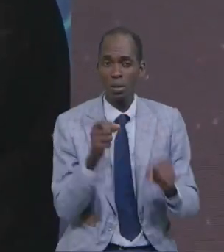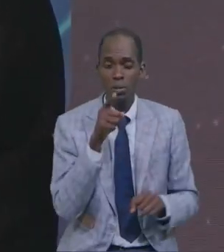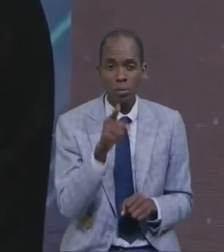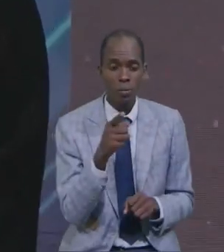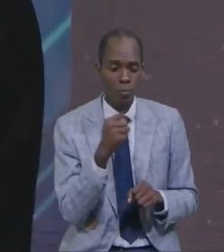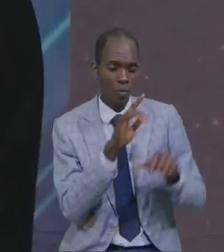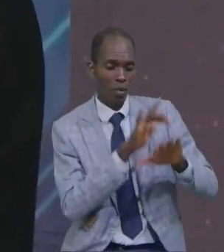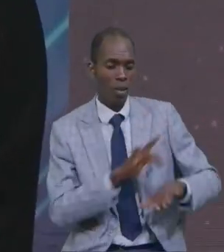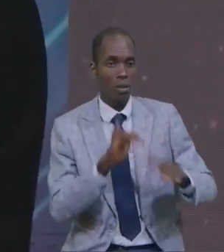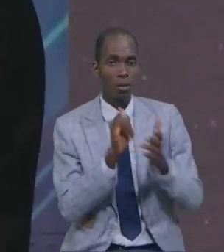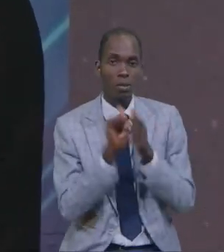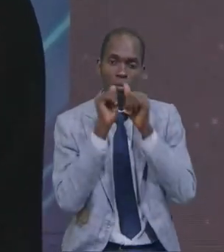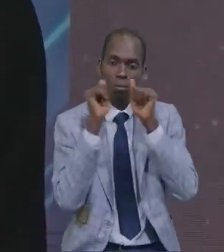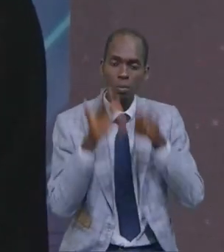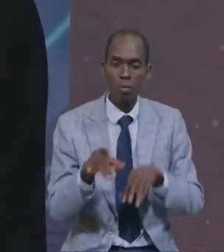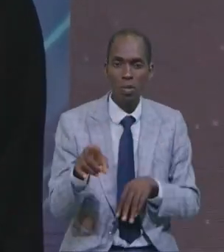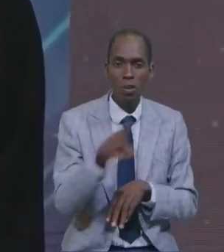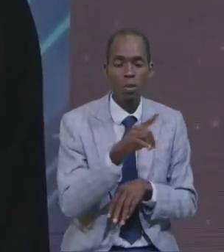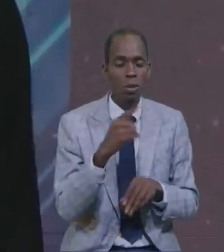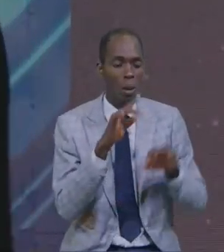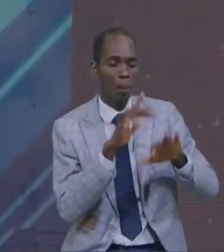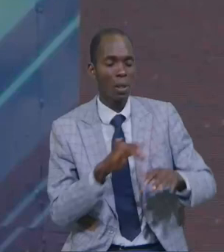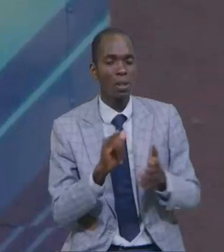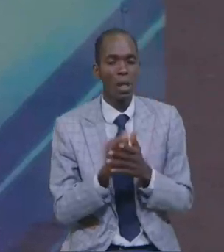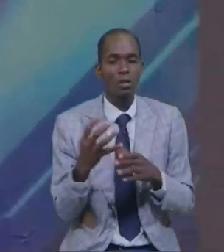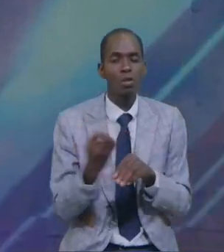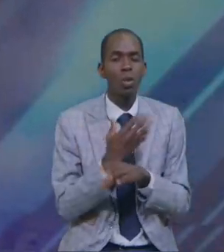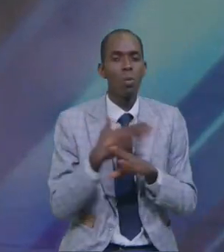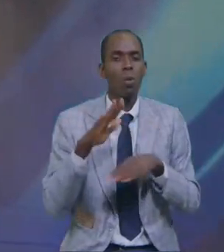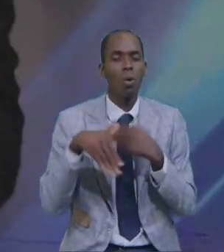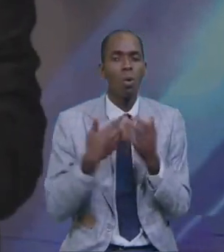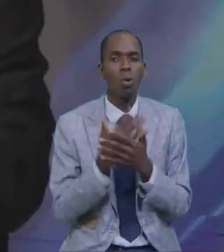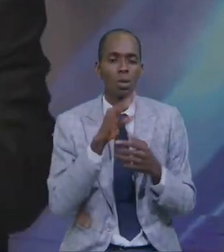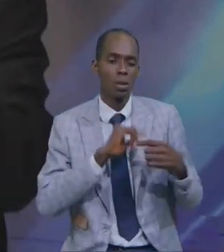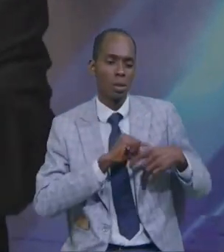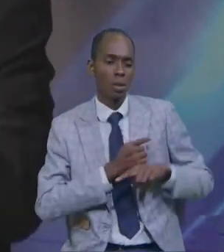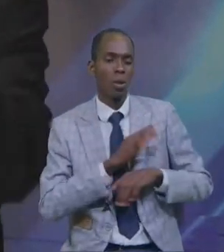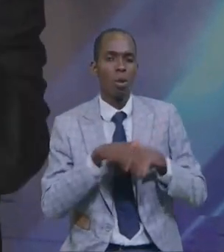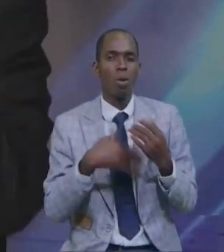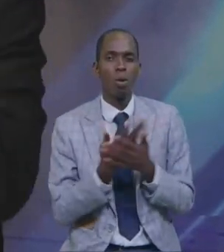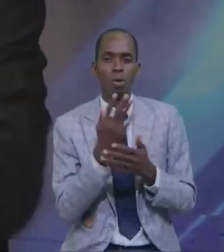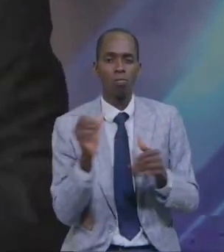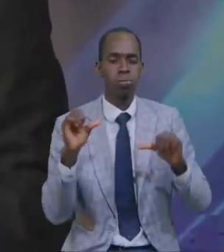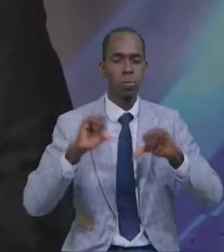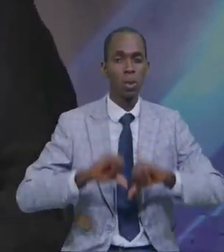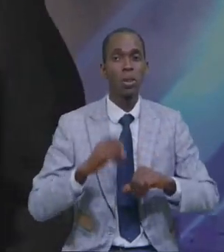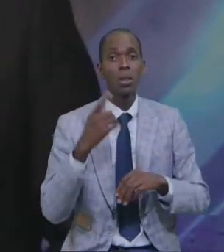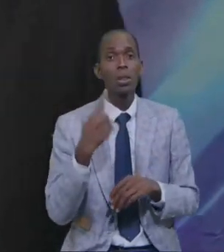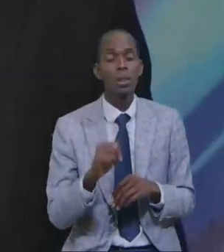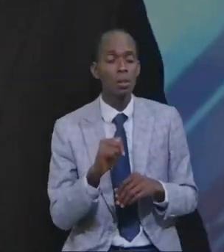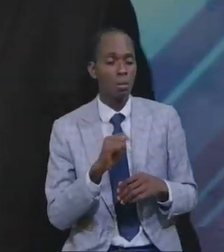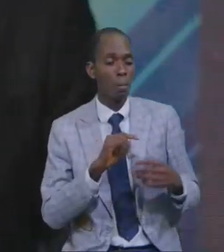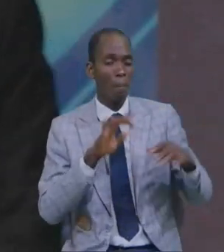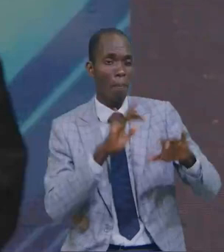qui ôtent votre les compassions qui vous préparent le ciel, et vous êtes